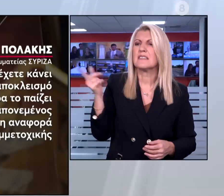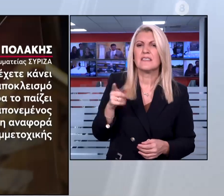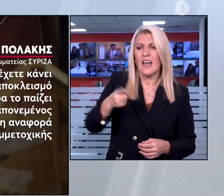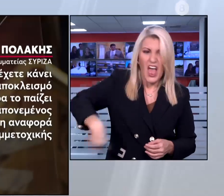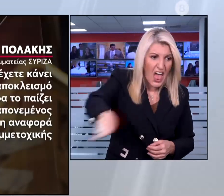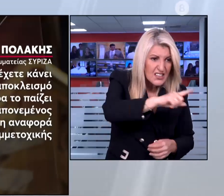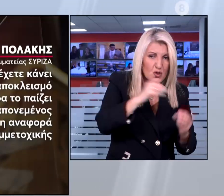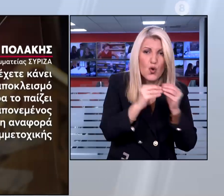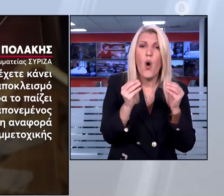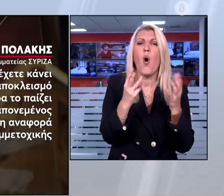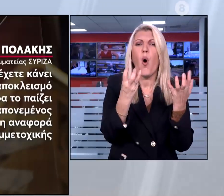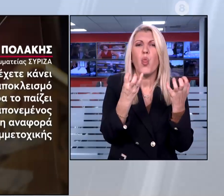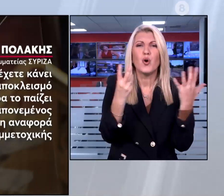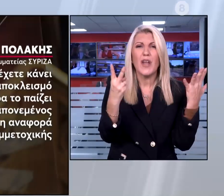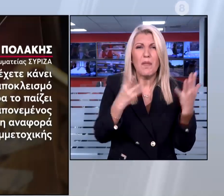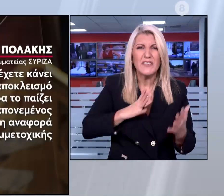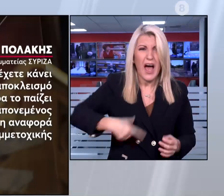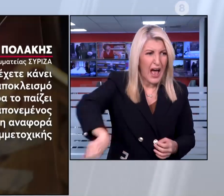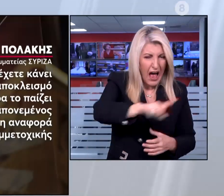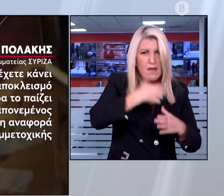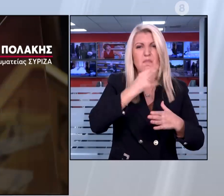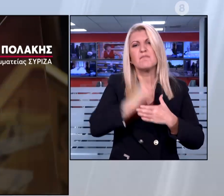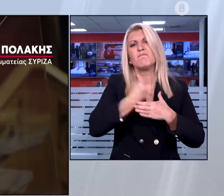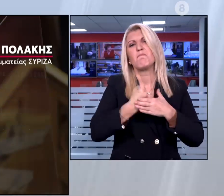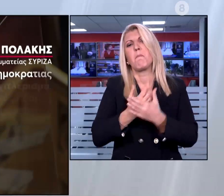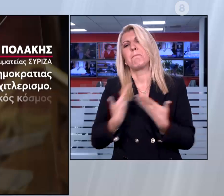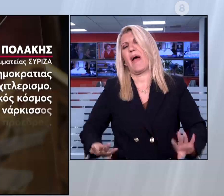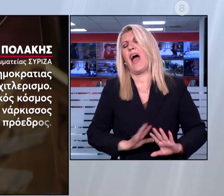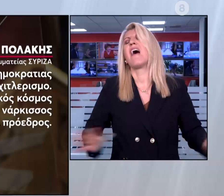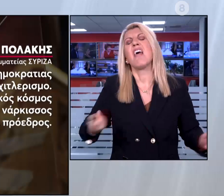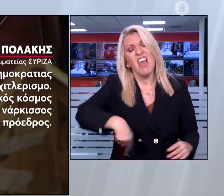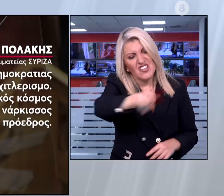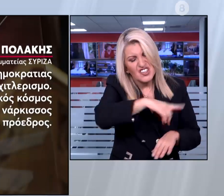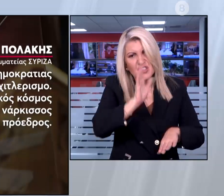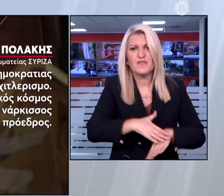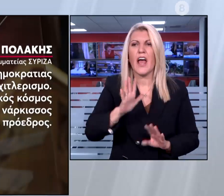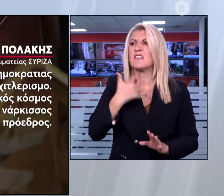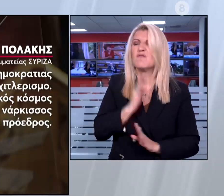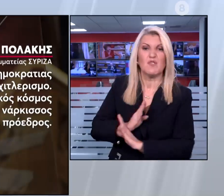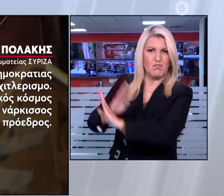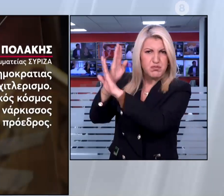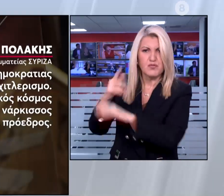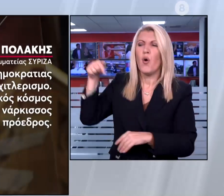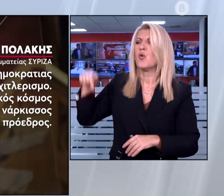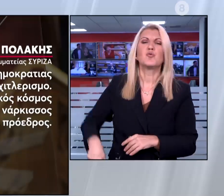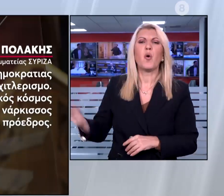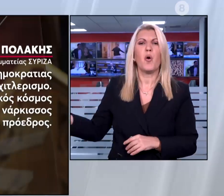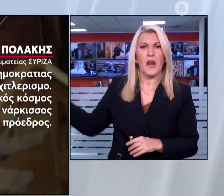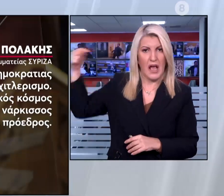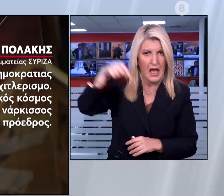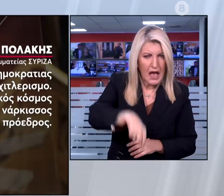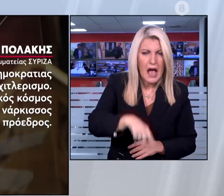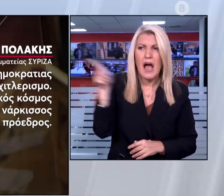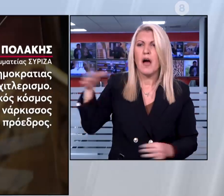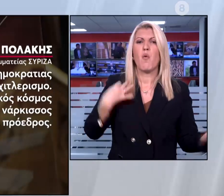πληγωμένος, παραπονεμένος, πρίγκιπας και η αναφορά περί συμμετοχικής αμεσοδημοκρατίας δείχνει αδολφοχιτλερισμό. Αν έρθει κανονικός κόσμος να